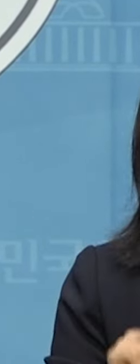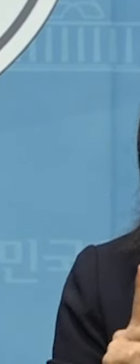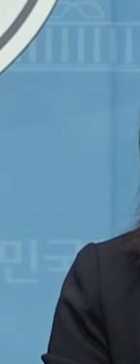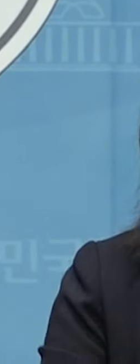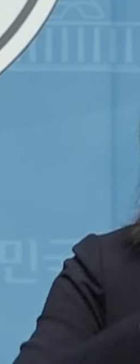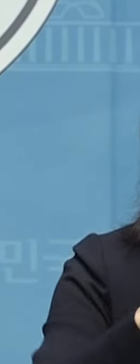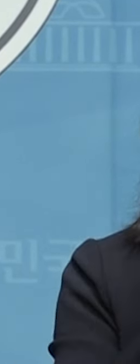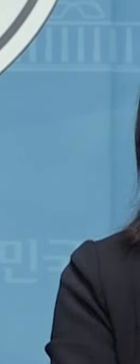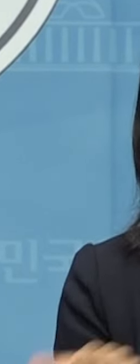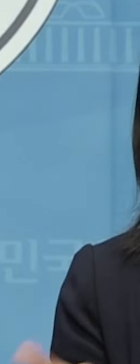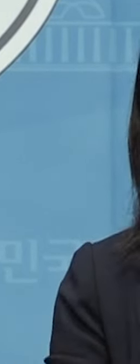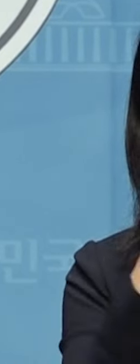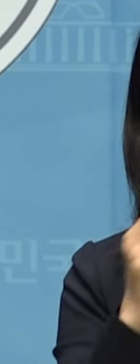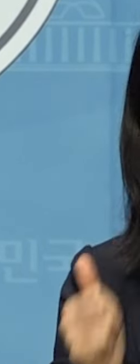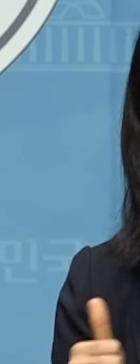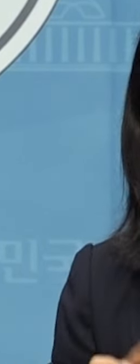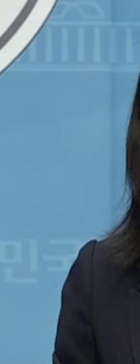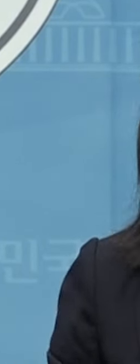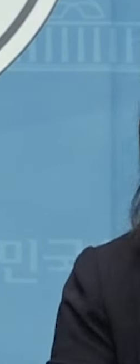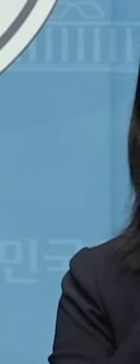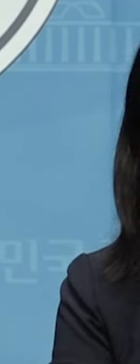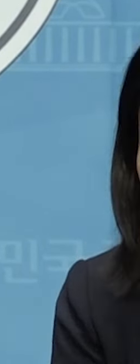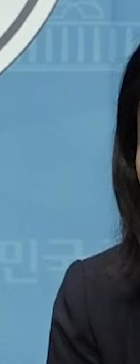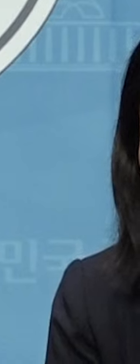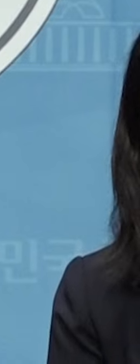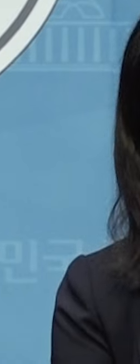특검 추진을 심